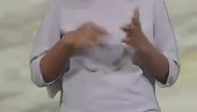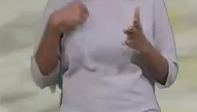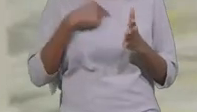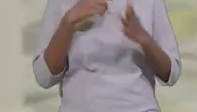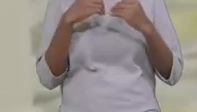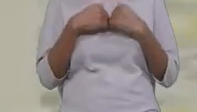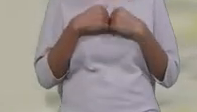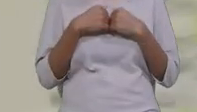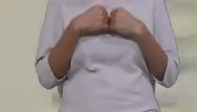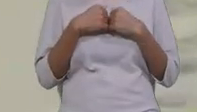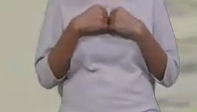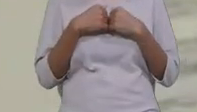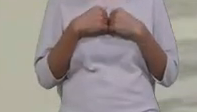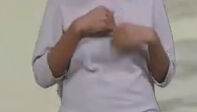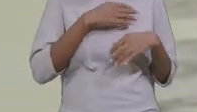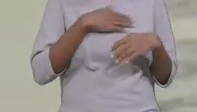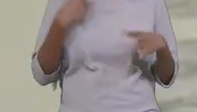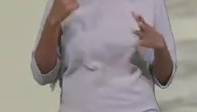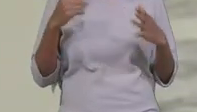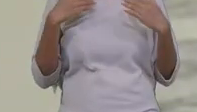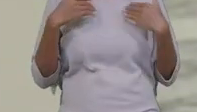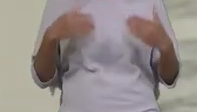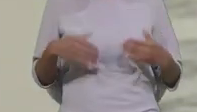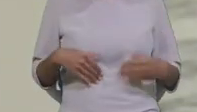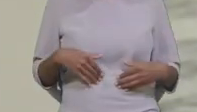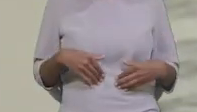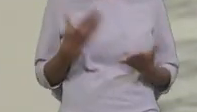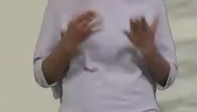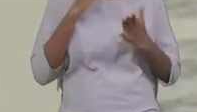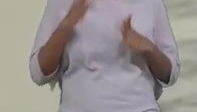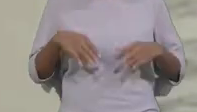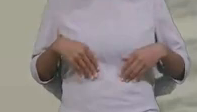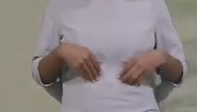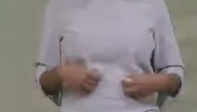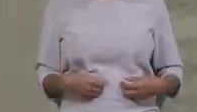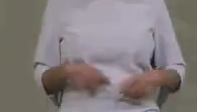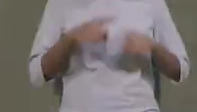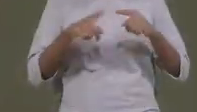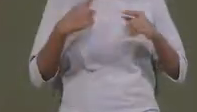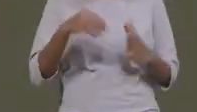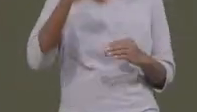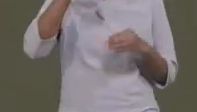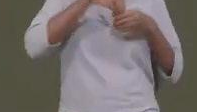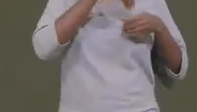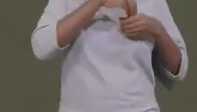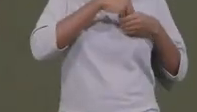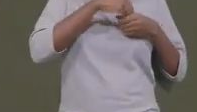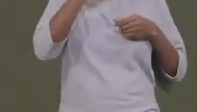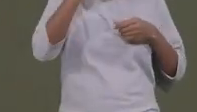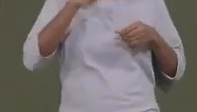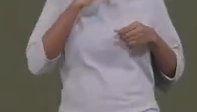que nous avons. Après avoir prêché, le corps peut être fatigué. L'homme intérieur